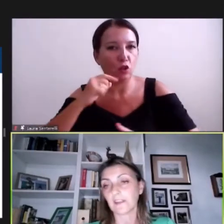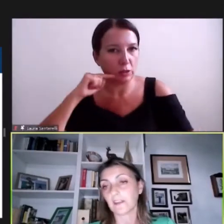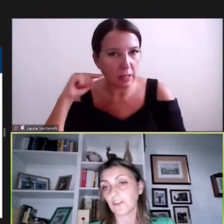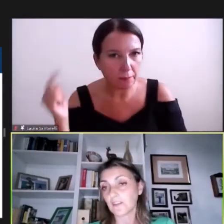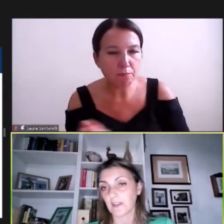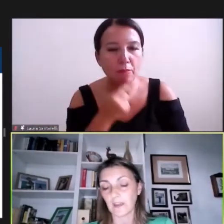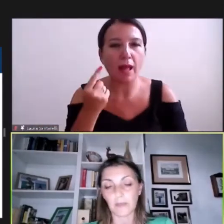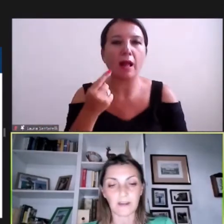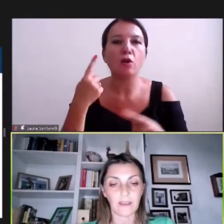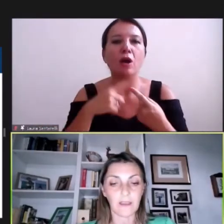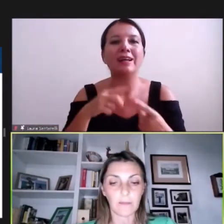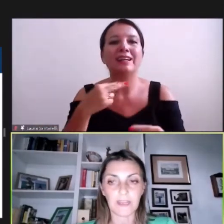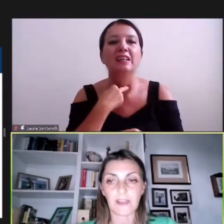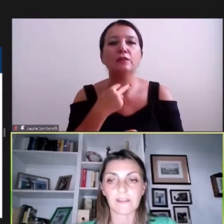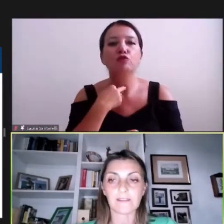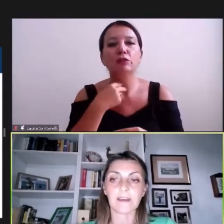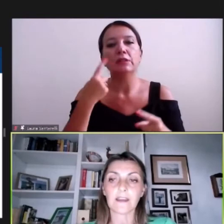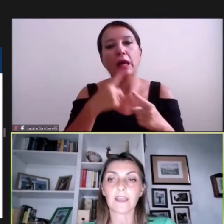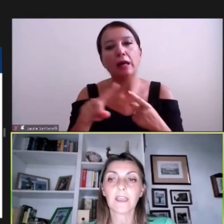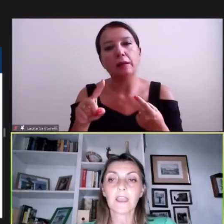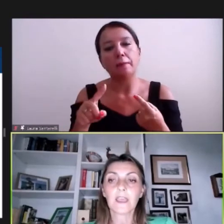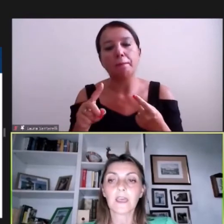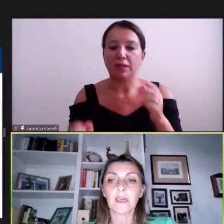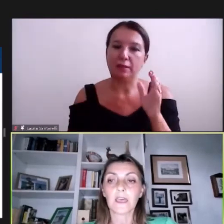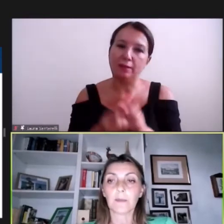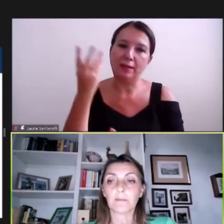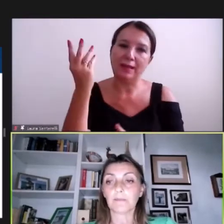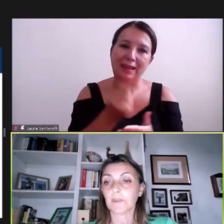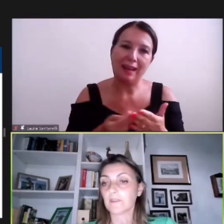sono state necessarie per realizzarle.